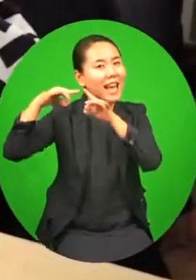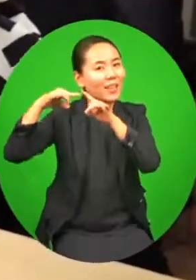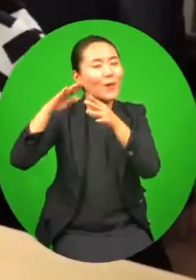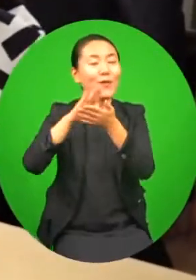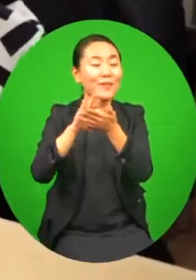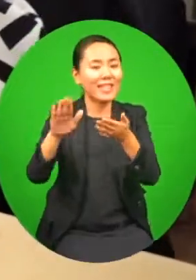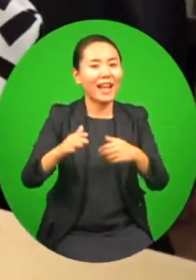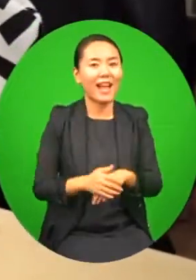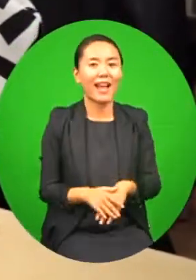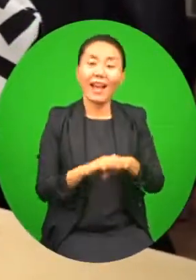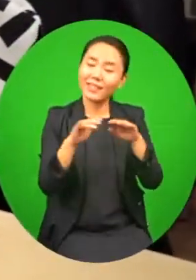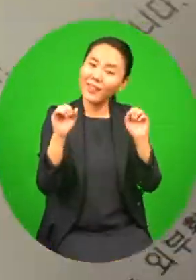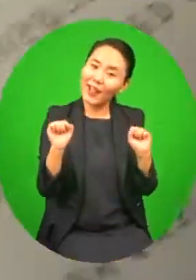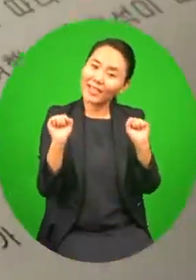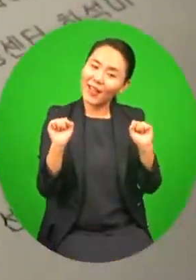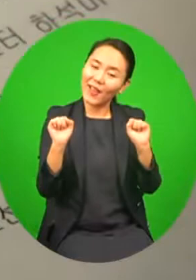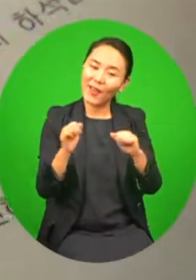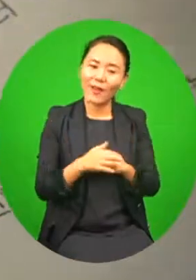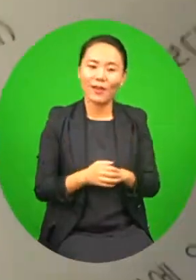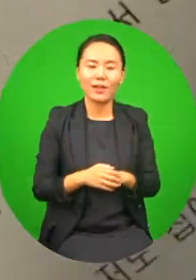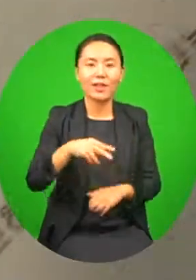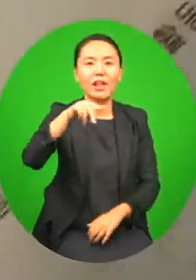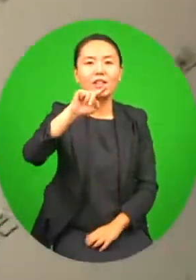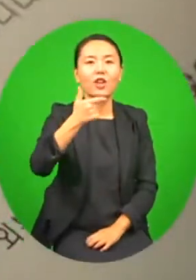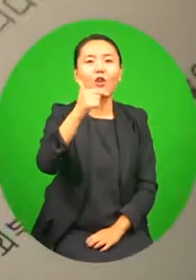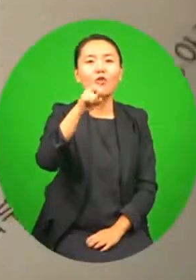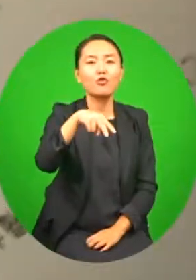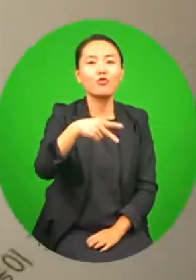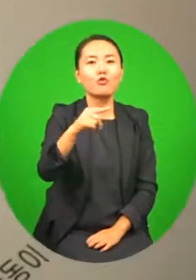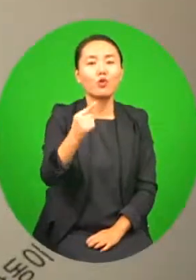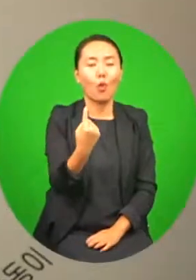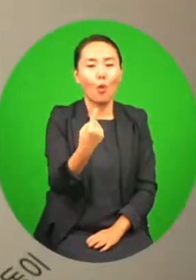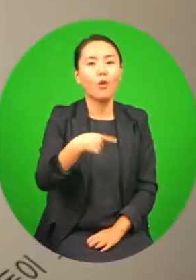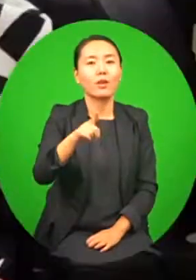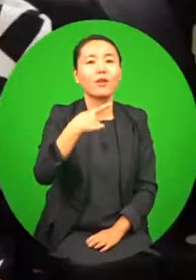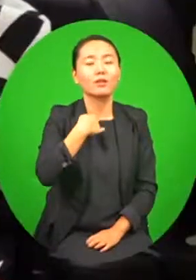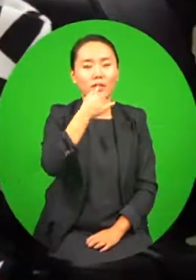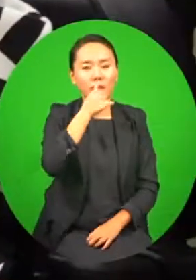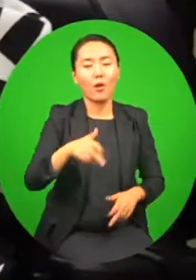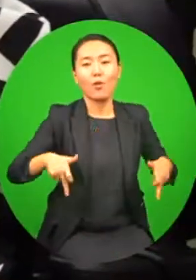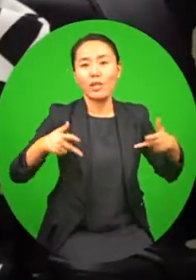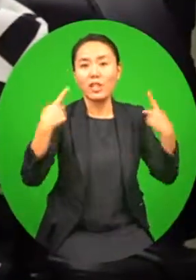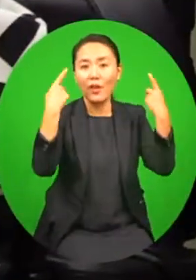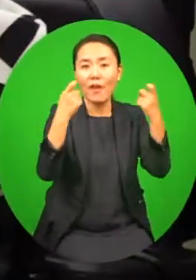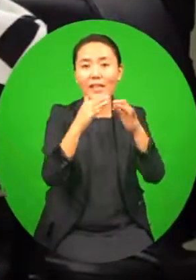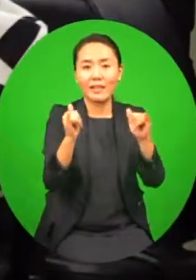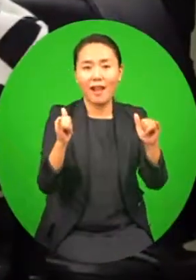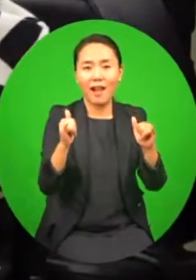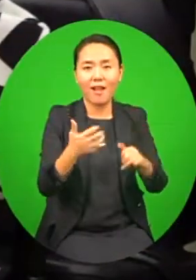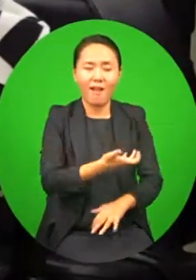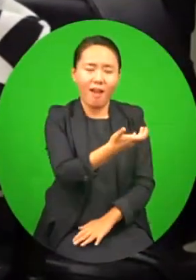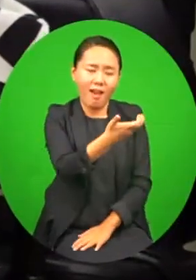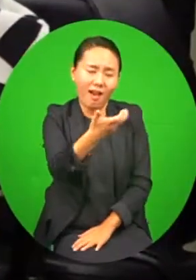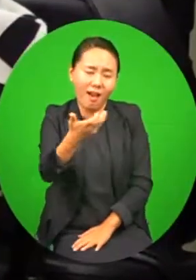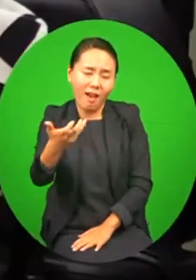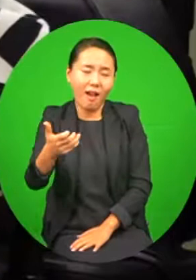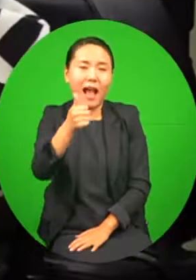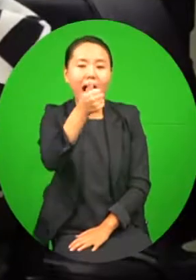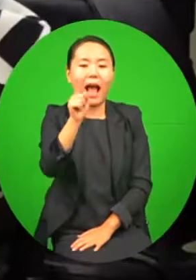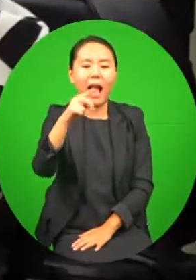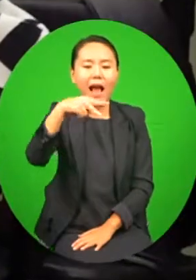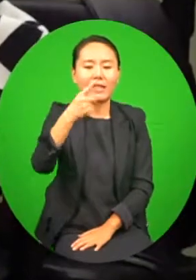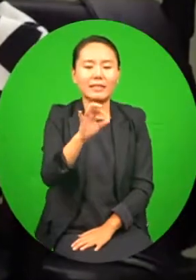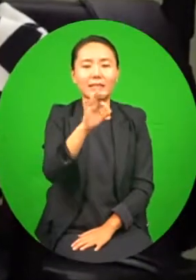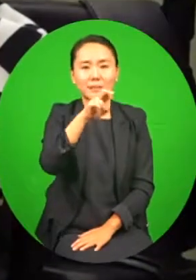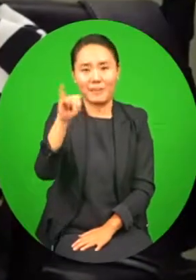어서 오십시오. 안녕하세요. 네. 손유도 공원을 다녀왔습니다. 휠체어 여행가로 활동하며 전국 방방곡곡을 누비는 하성미 씨.